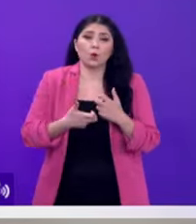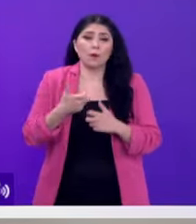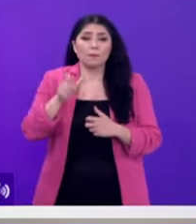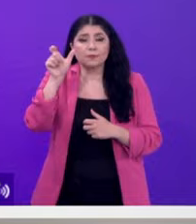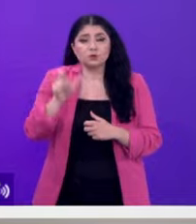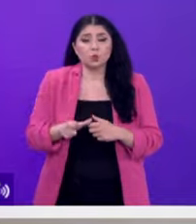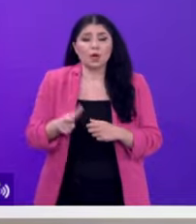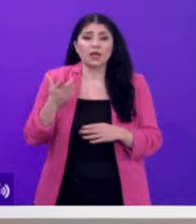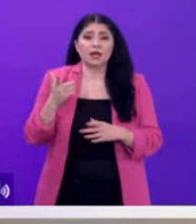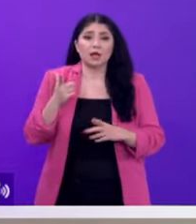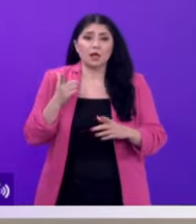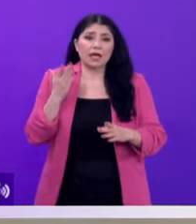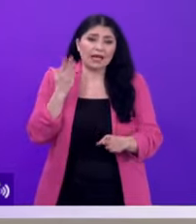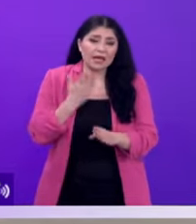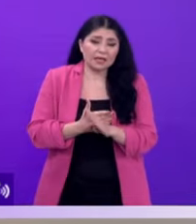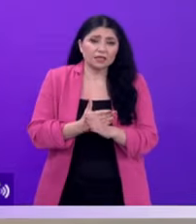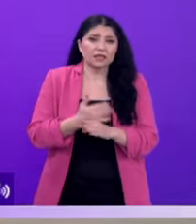acea zonă